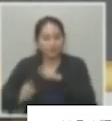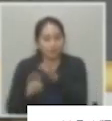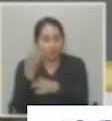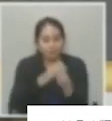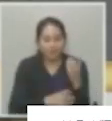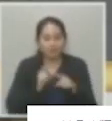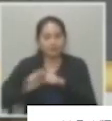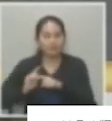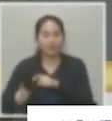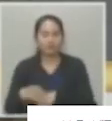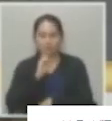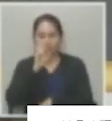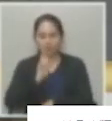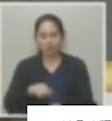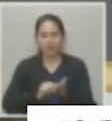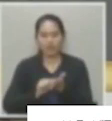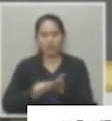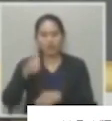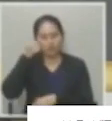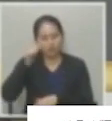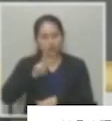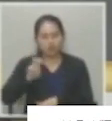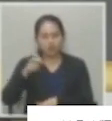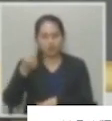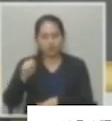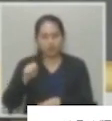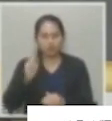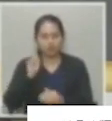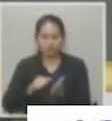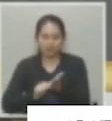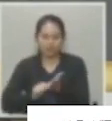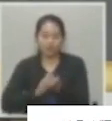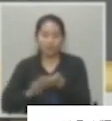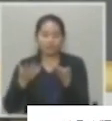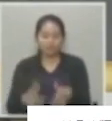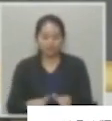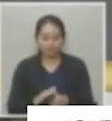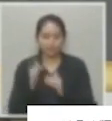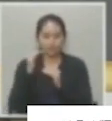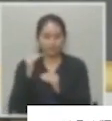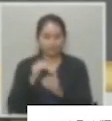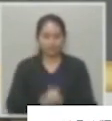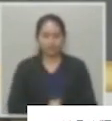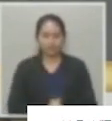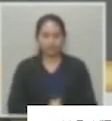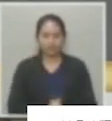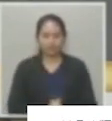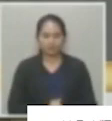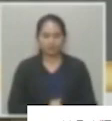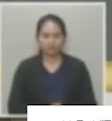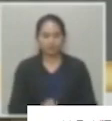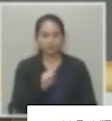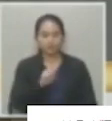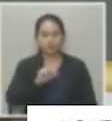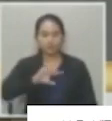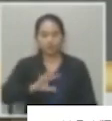ท่านก็บอกต้องแก้นะภายใน240วันต้องทำกฎหมายอะไรให้เสร็จแล้วก็บอกว่าสนช.ต้องพิจารณ